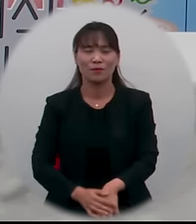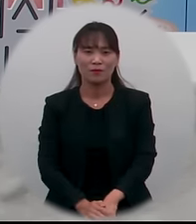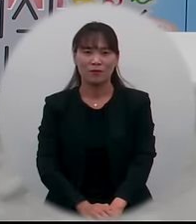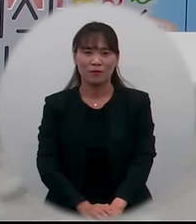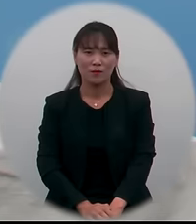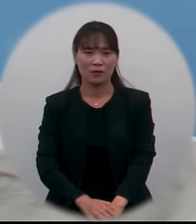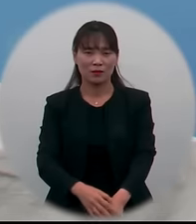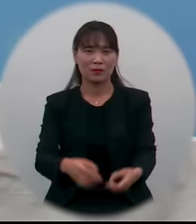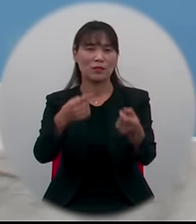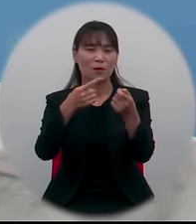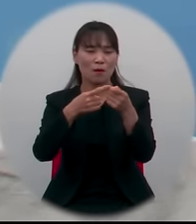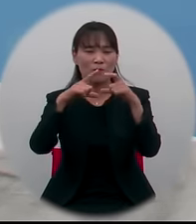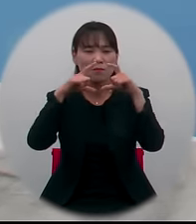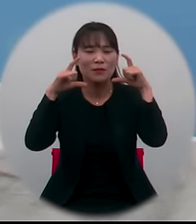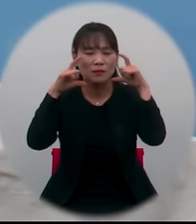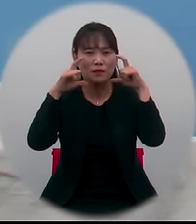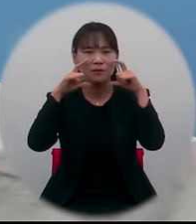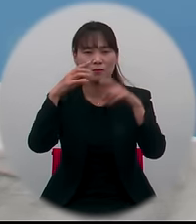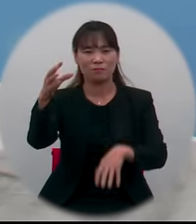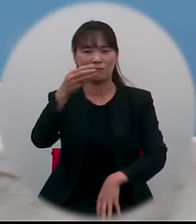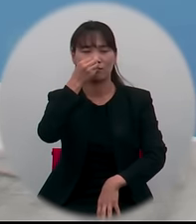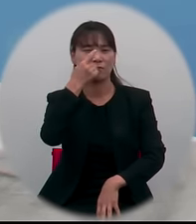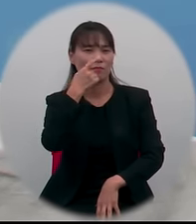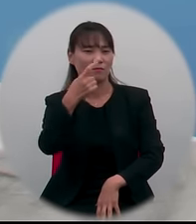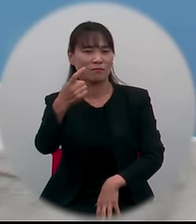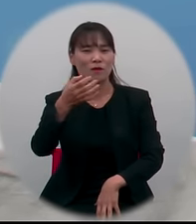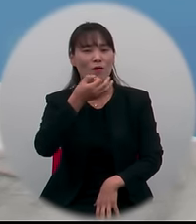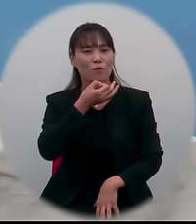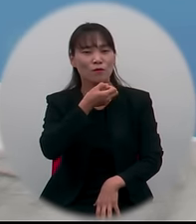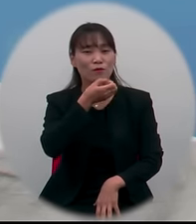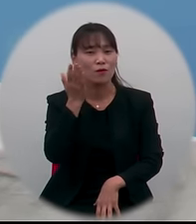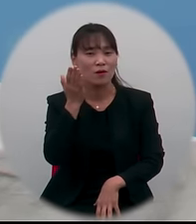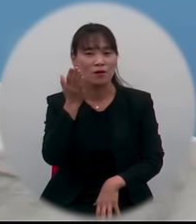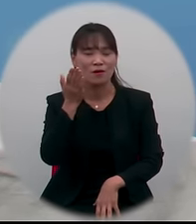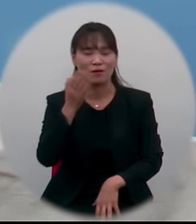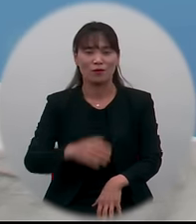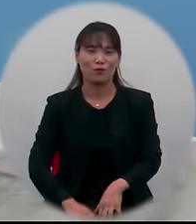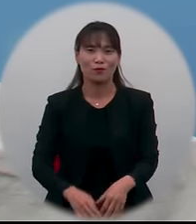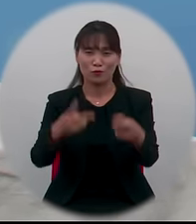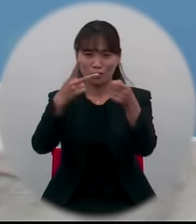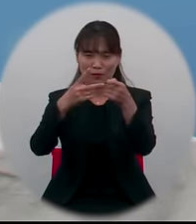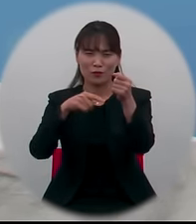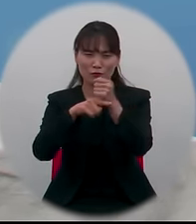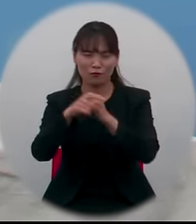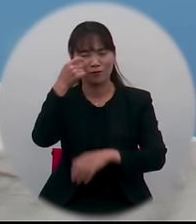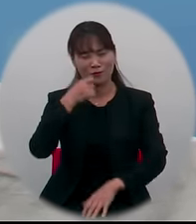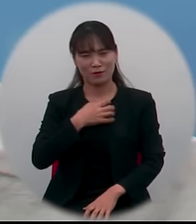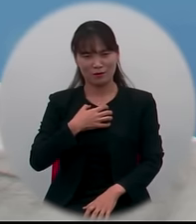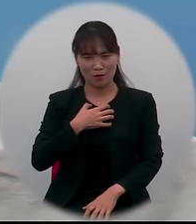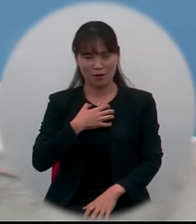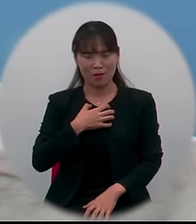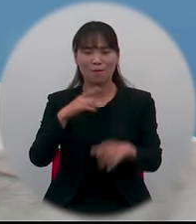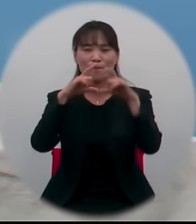가지가 있습니다에 첫 번째는 패션 트렌드로 자리매김 했어요 그래서 마스크 쓰면은 뭔가 있어 보이죠 근데 두 번째 이유는 좀